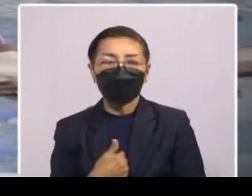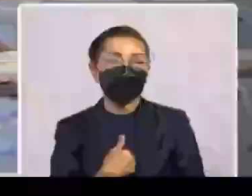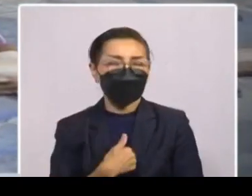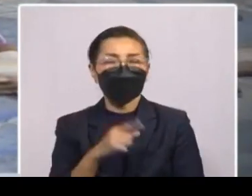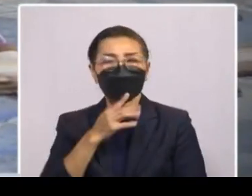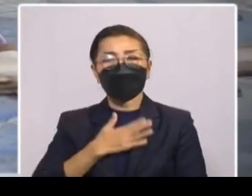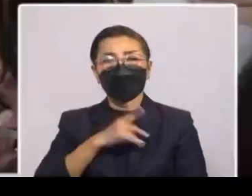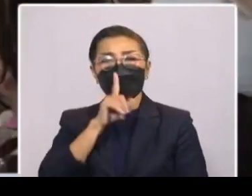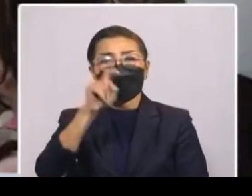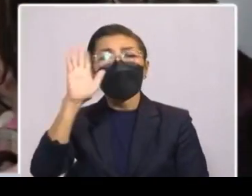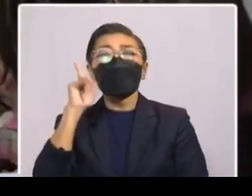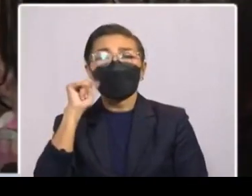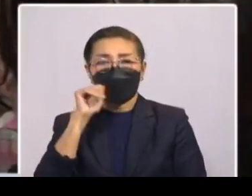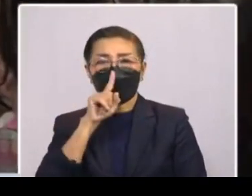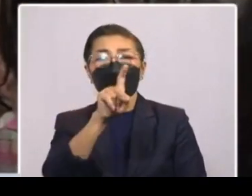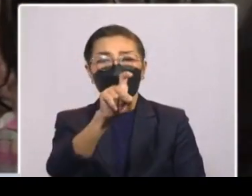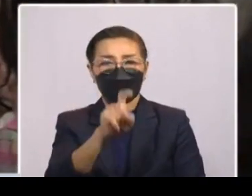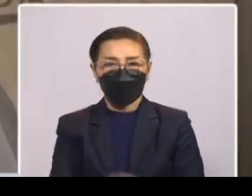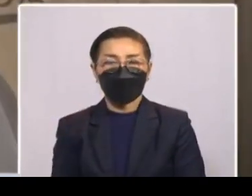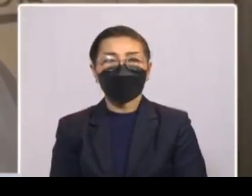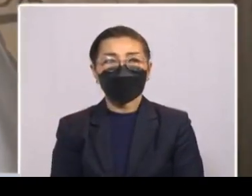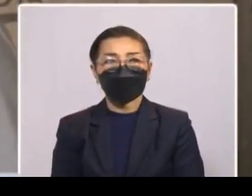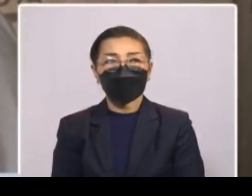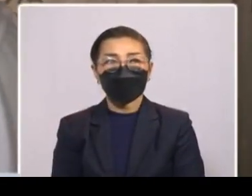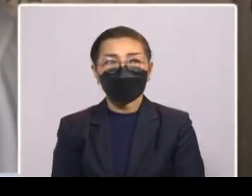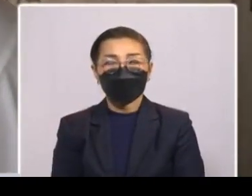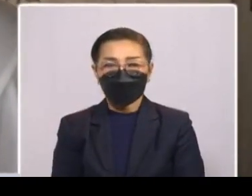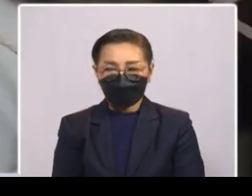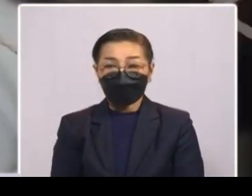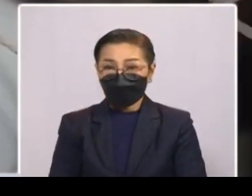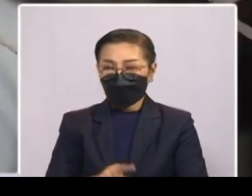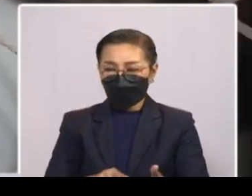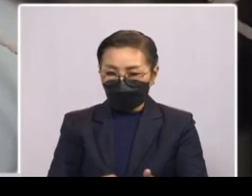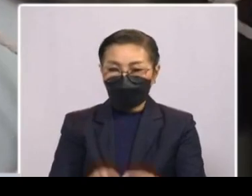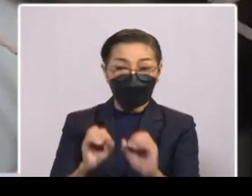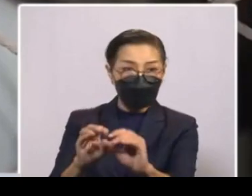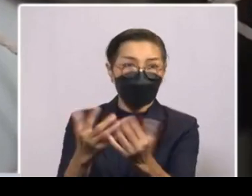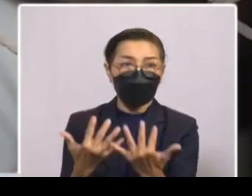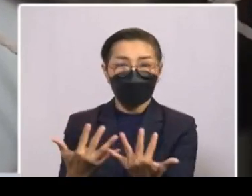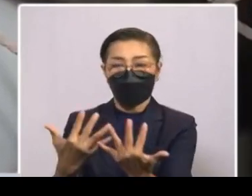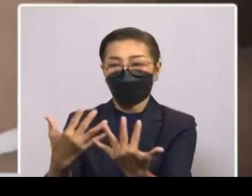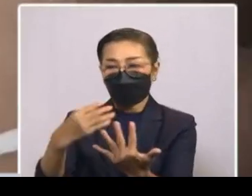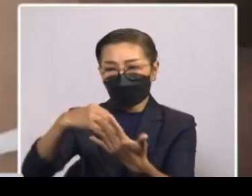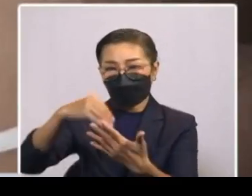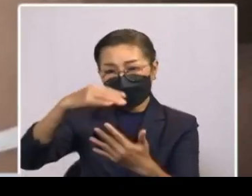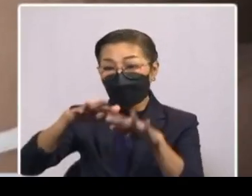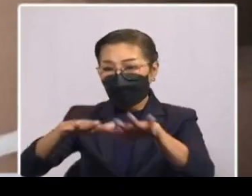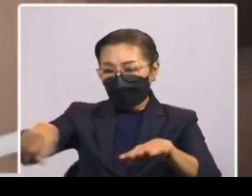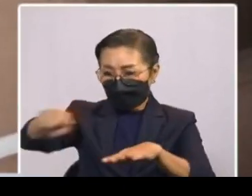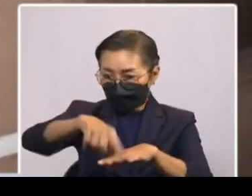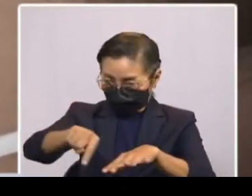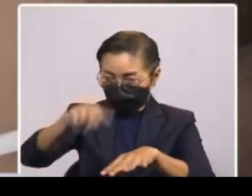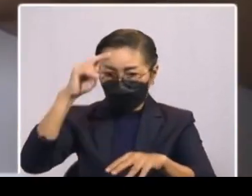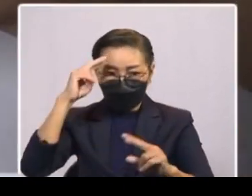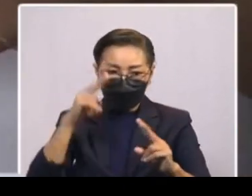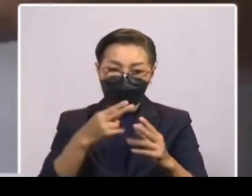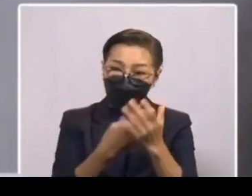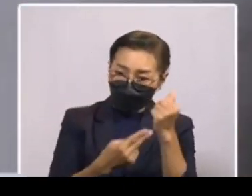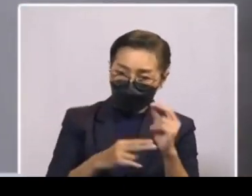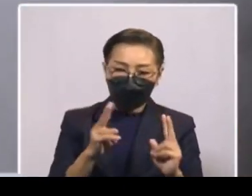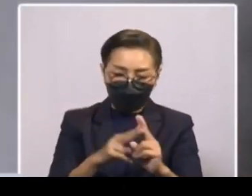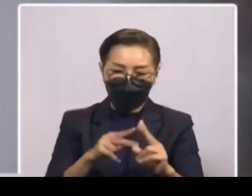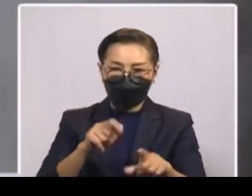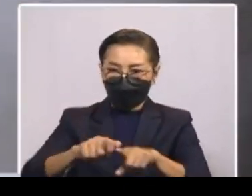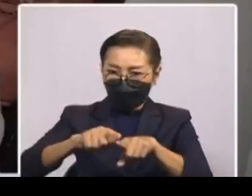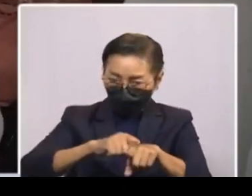แม่ค่ะ สอนเรื่องเพศศึกษาให้ความรู้ทั้งแบบพื้นฐานคุมกำเนิดด้วยถุงยางอนามัยและทานยารว